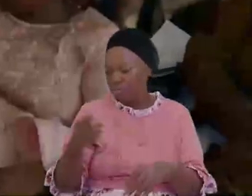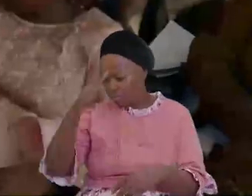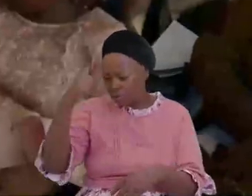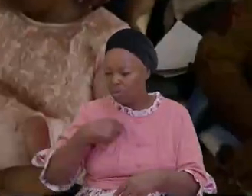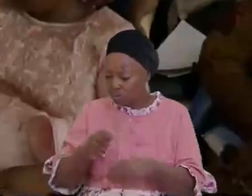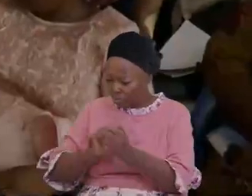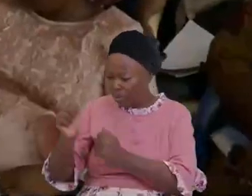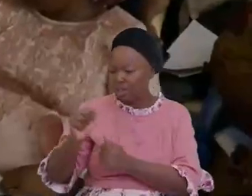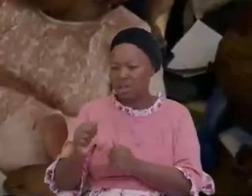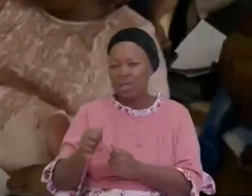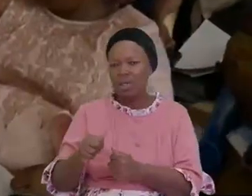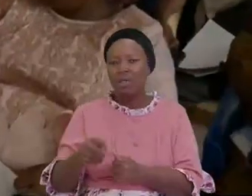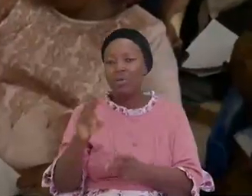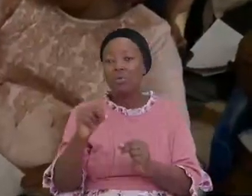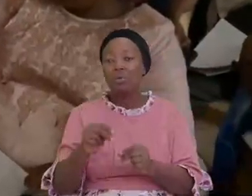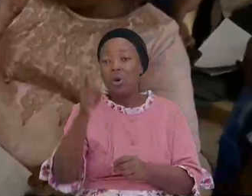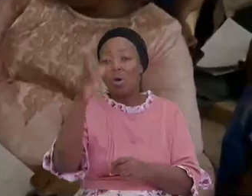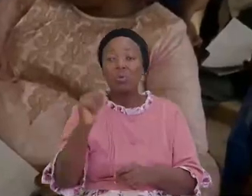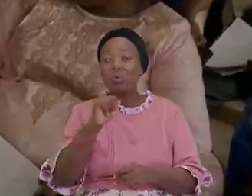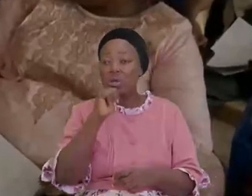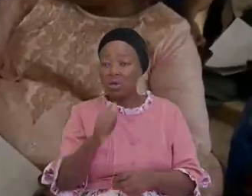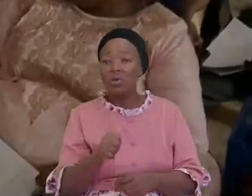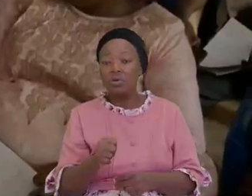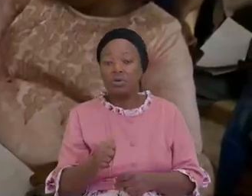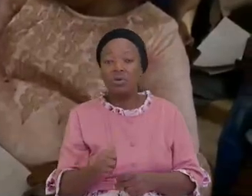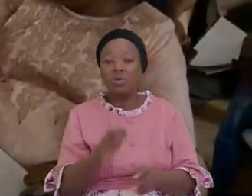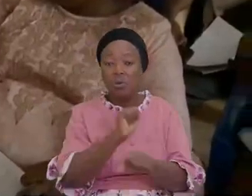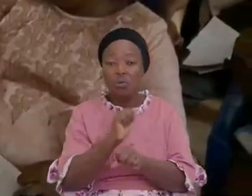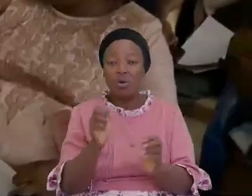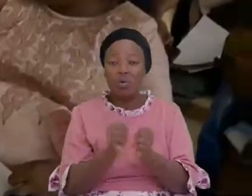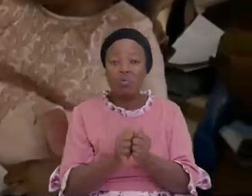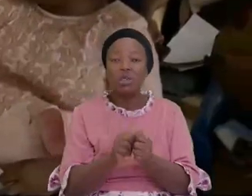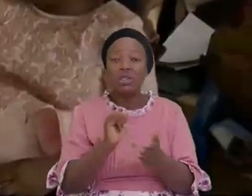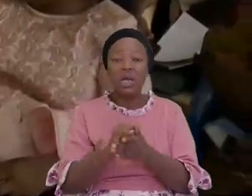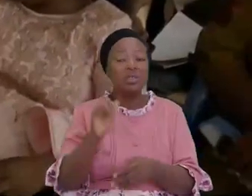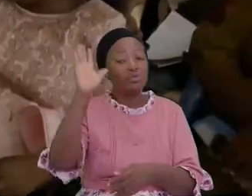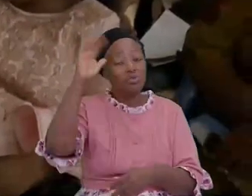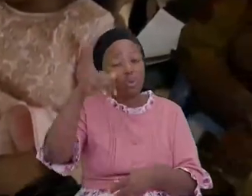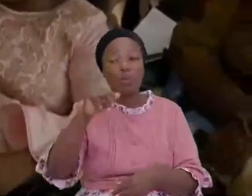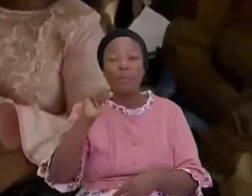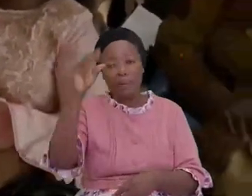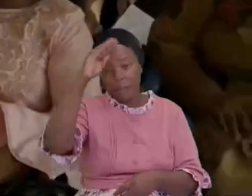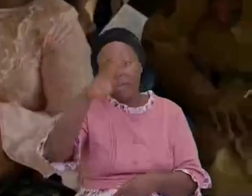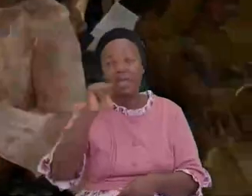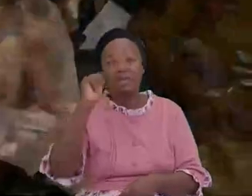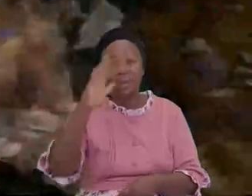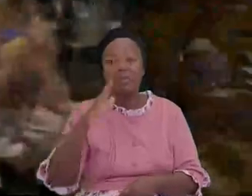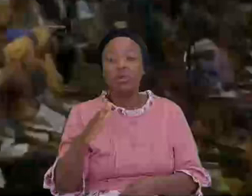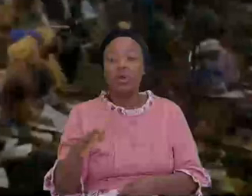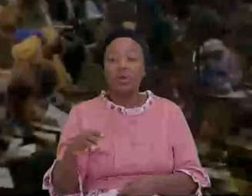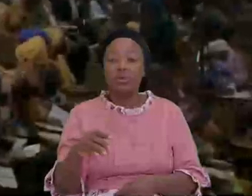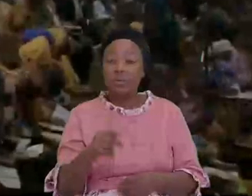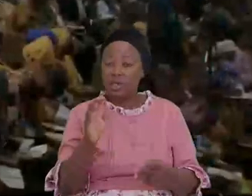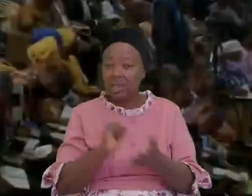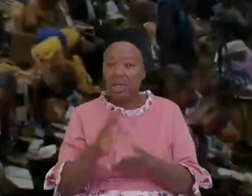Dieu ne va pas travailler avec des hommes et des femmes qui ne voient